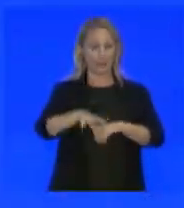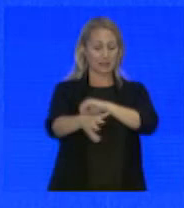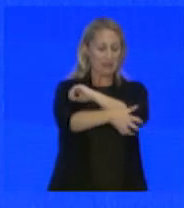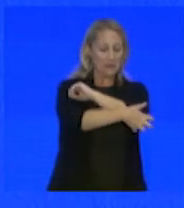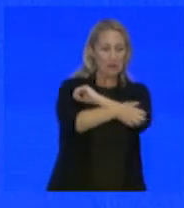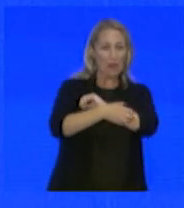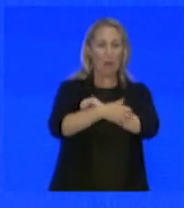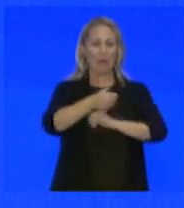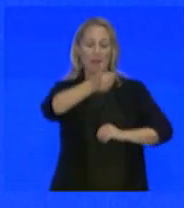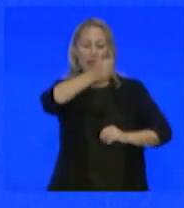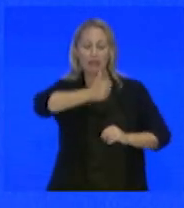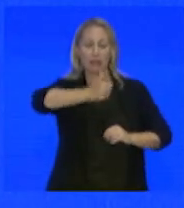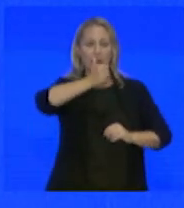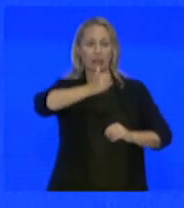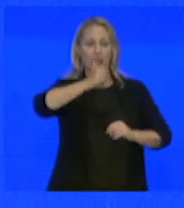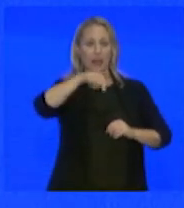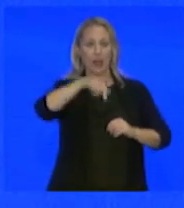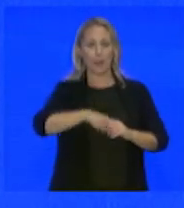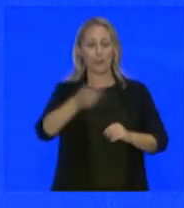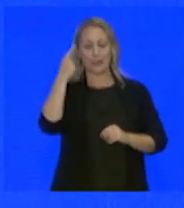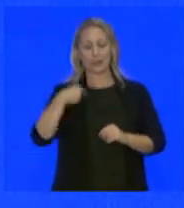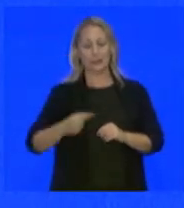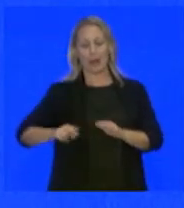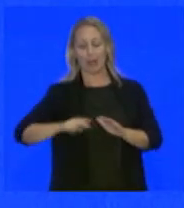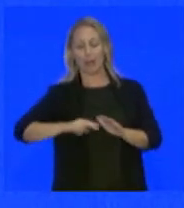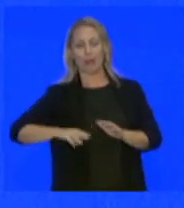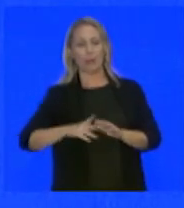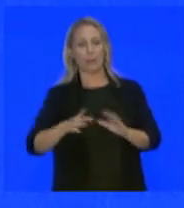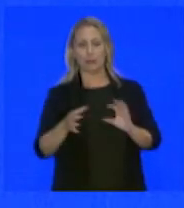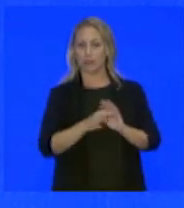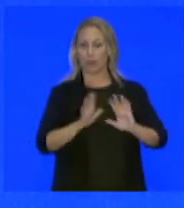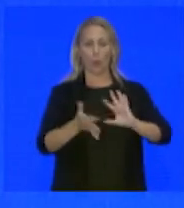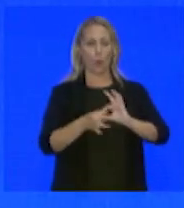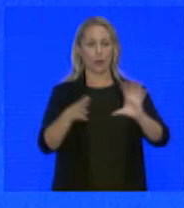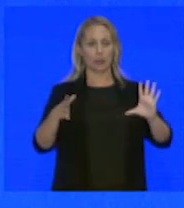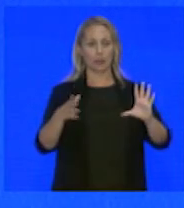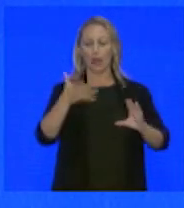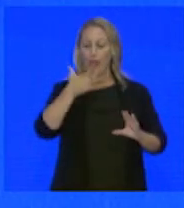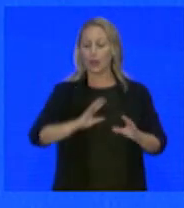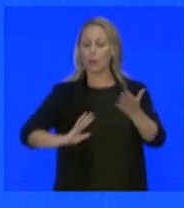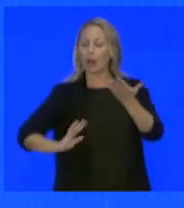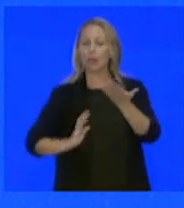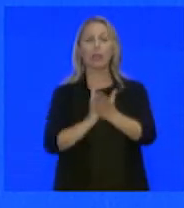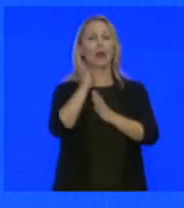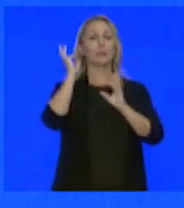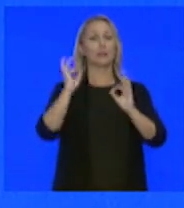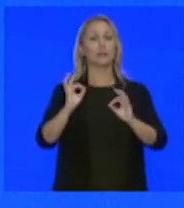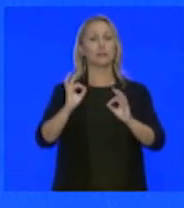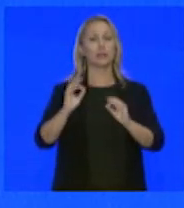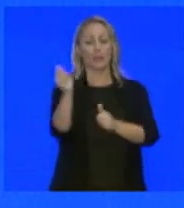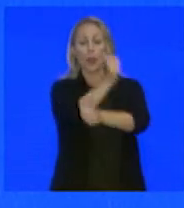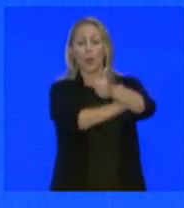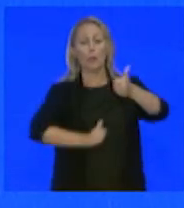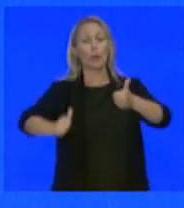μιζέρια με πελατειακά κριτήρια. Η ανάπτυξη λοιπόν αναδεικνύεται στο πρώτο, το πιο